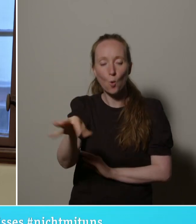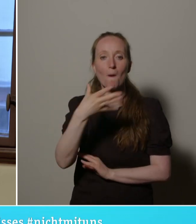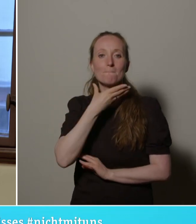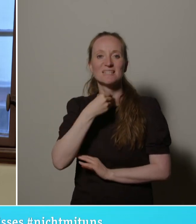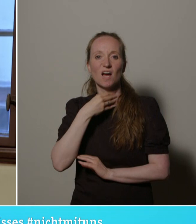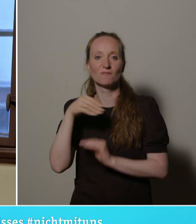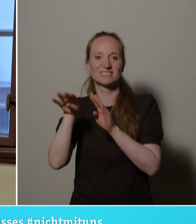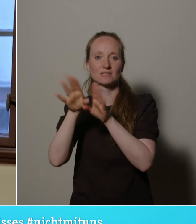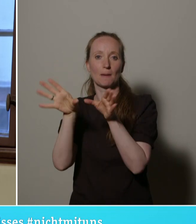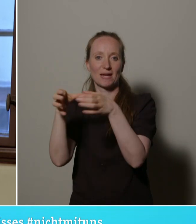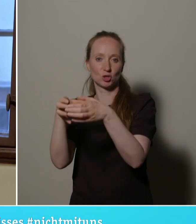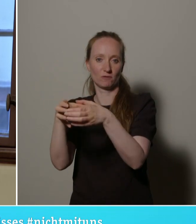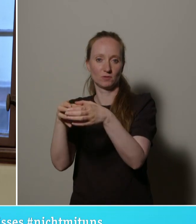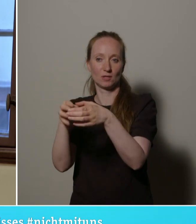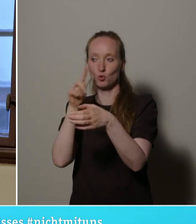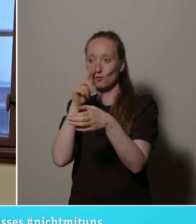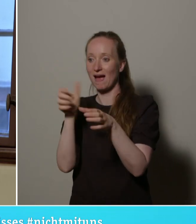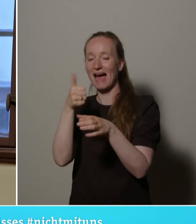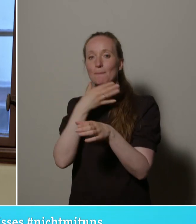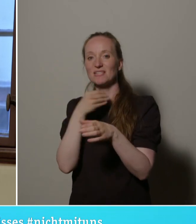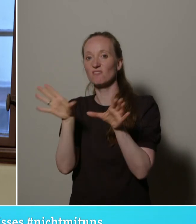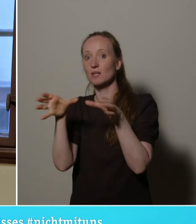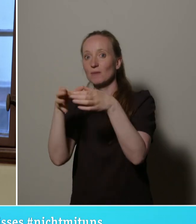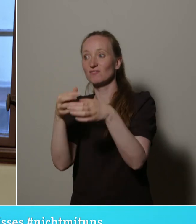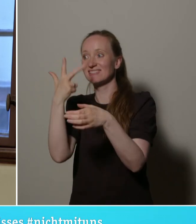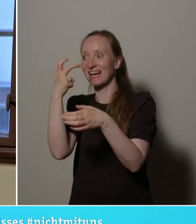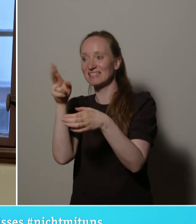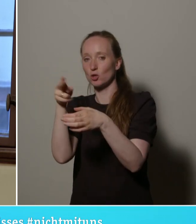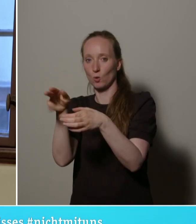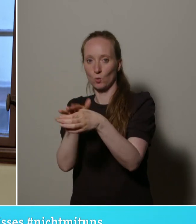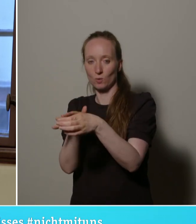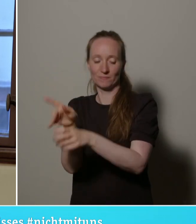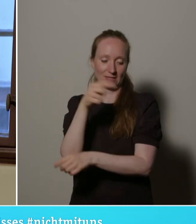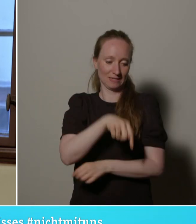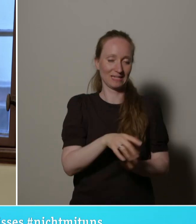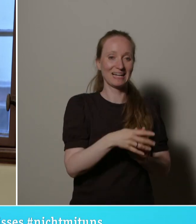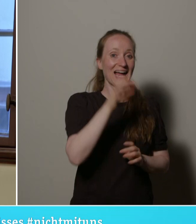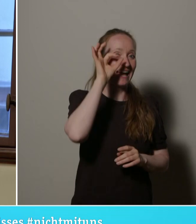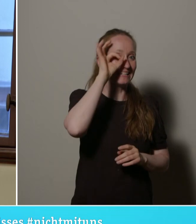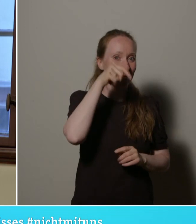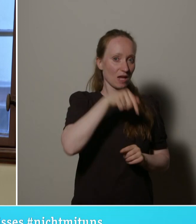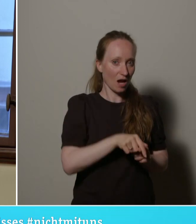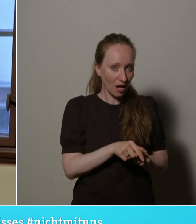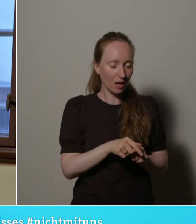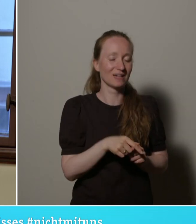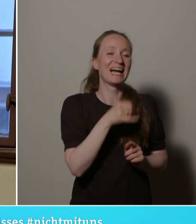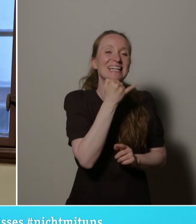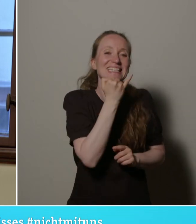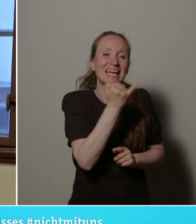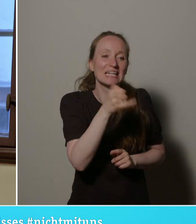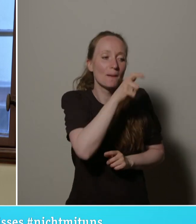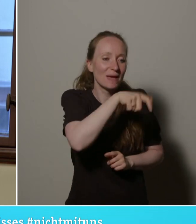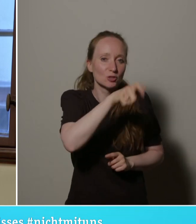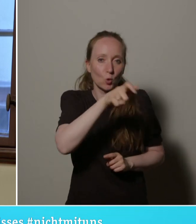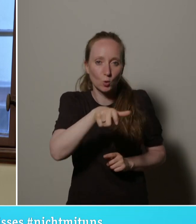Jena fördert jeden in einer Bedarfsgemeinschaft, jeden Erwachsenen mit 15 Euro